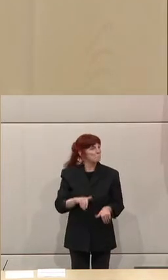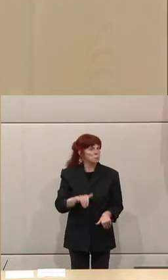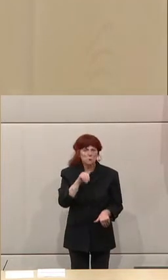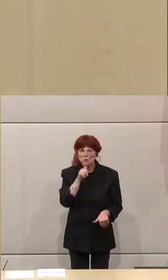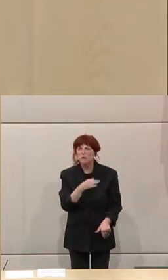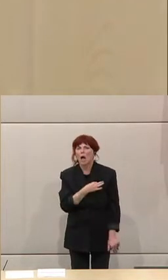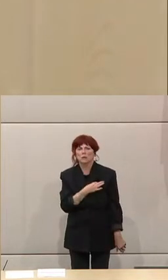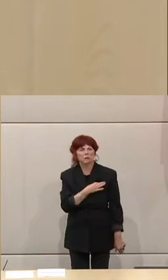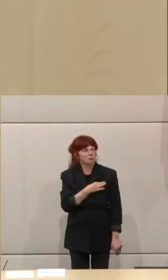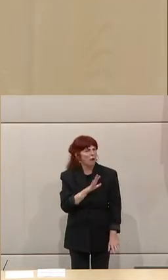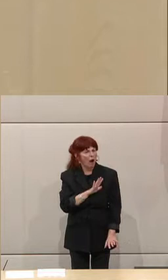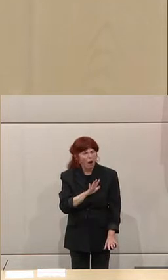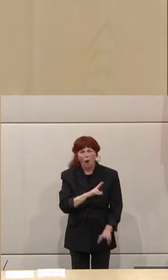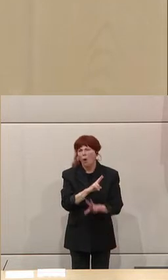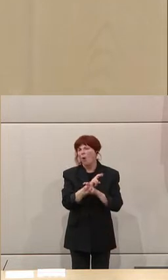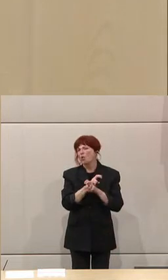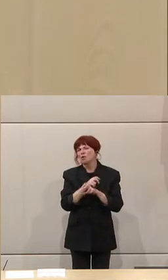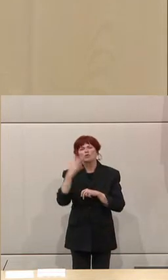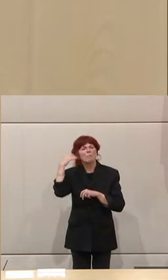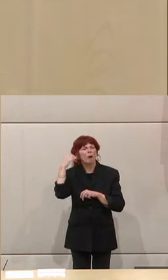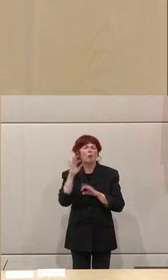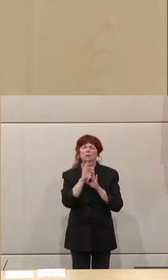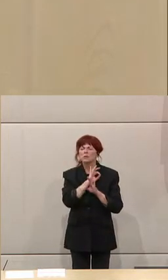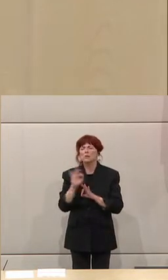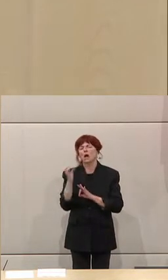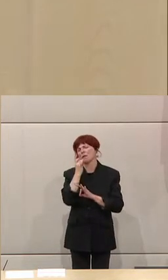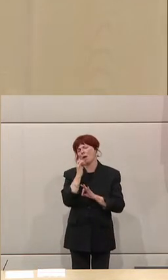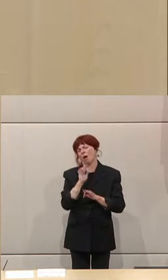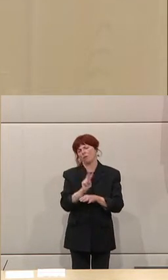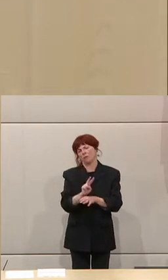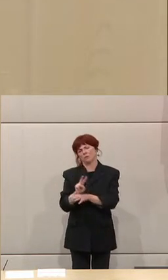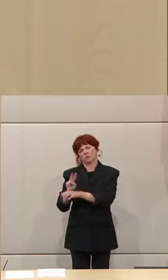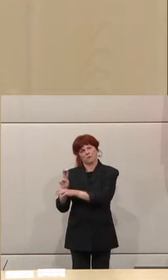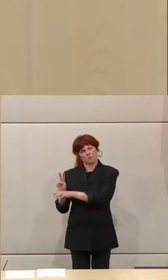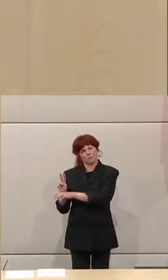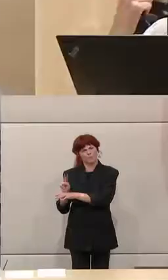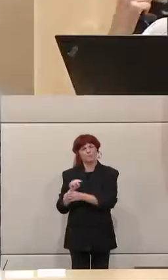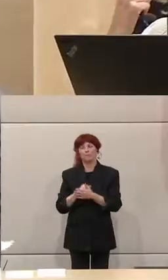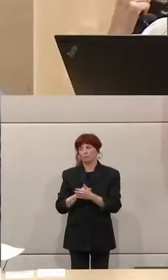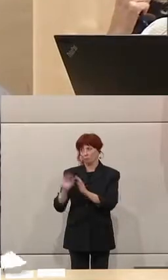Landwirte hier wirklich sehr, sehr sorgsam damit umgehen. Die Landwirte.